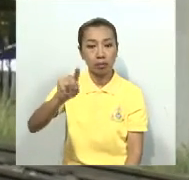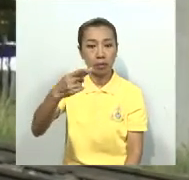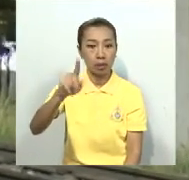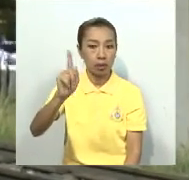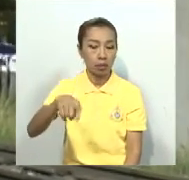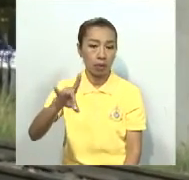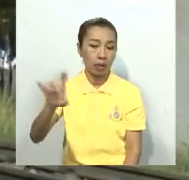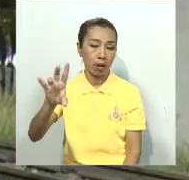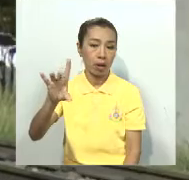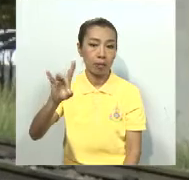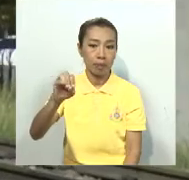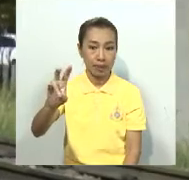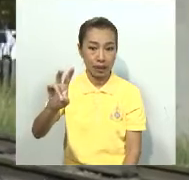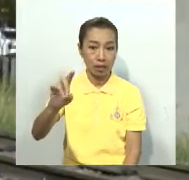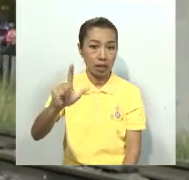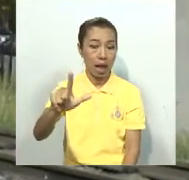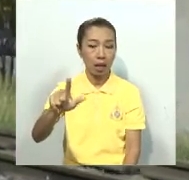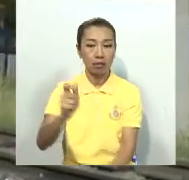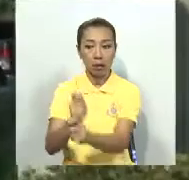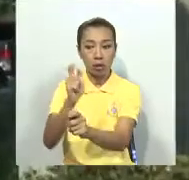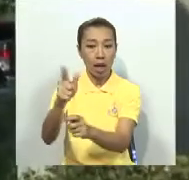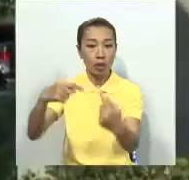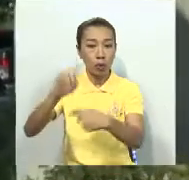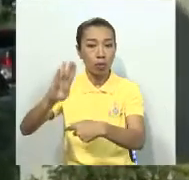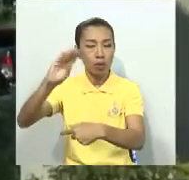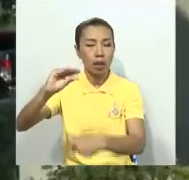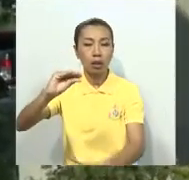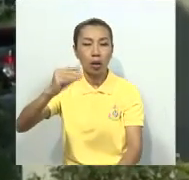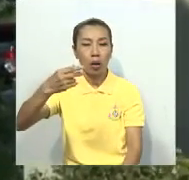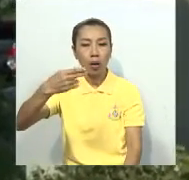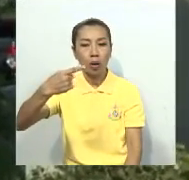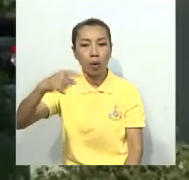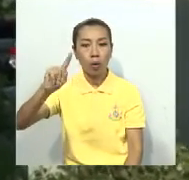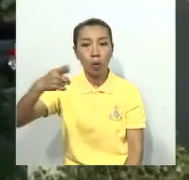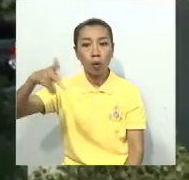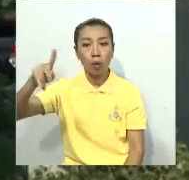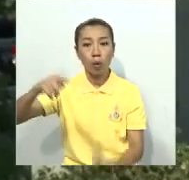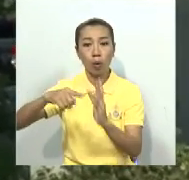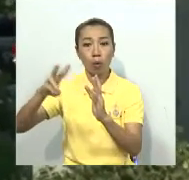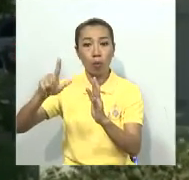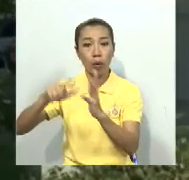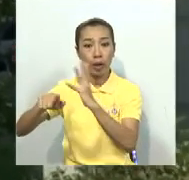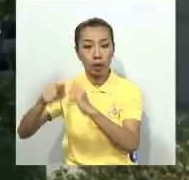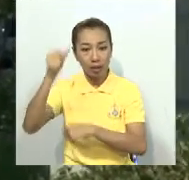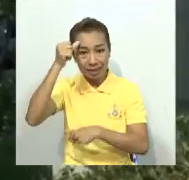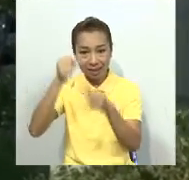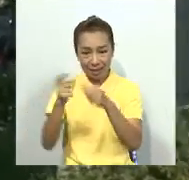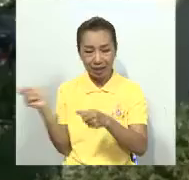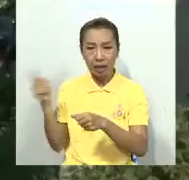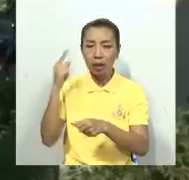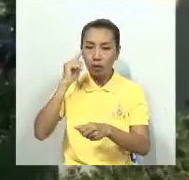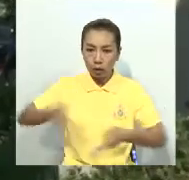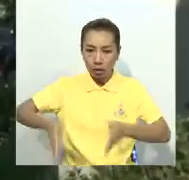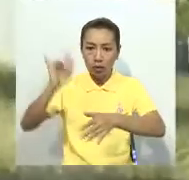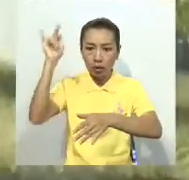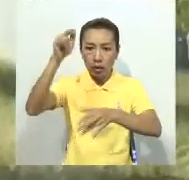11,888 ล้านบาทแก่บริษัทโฮปเวลนะคะที่ตอนนั้นเนี่ยไปก่อสร้างทางยกระดับที่คุณผู้ชมจะสังเกตเห็นเสาต่